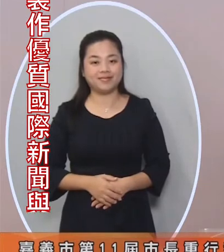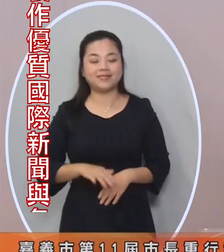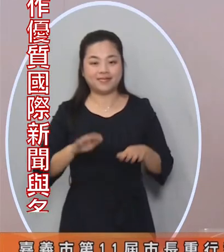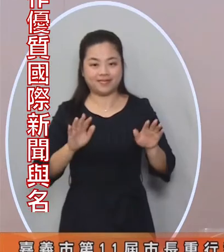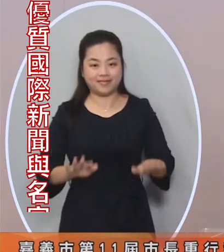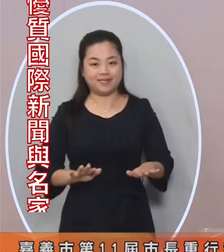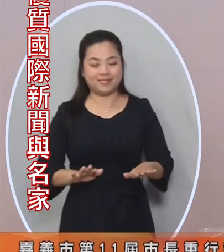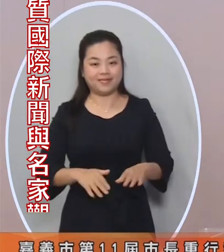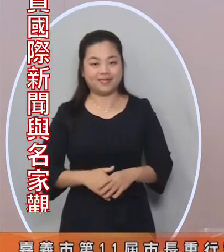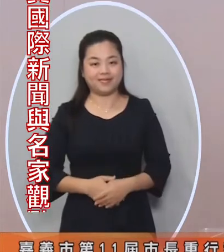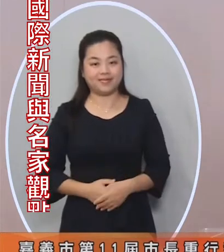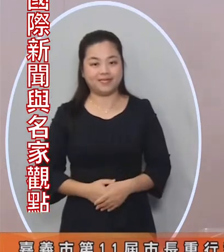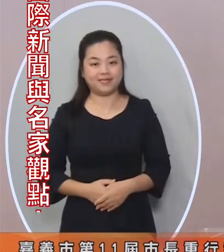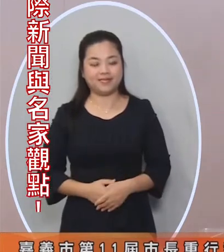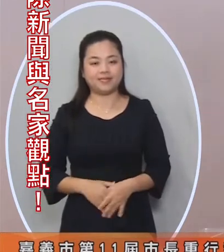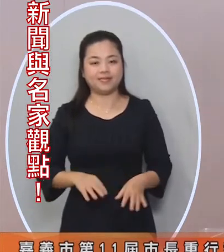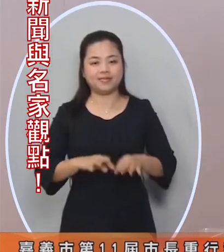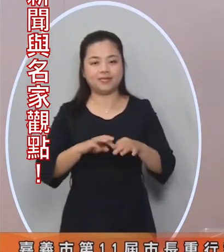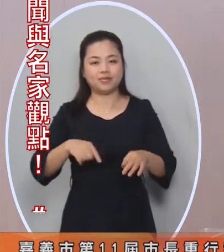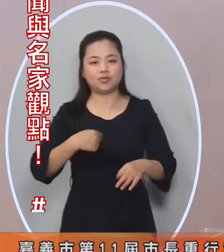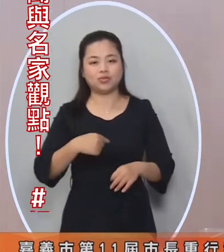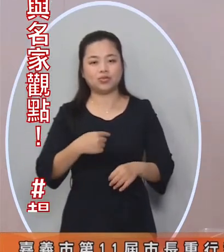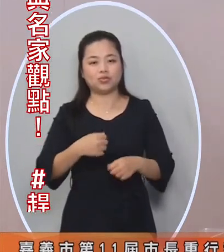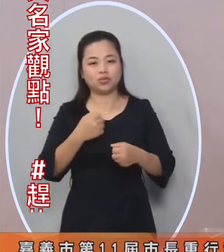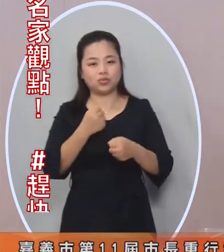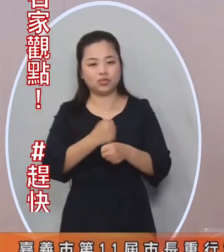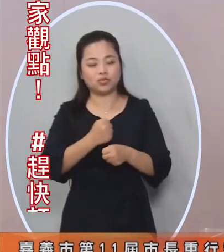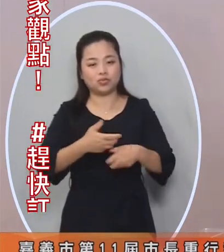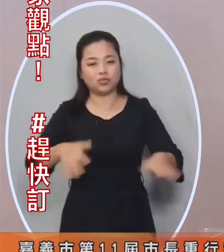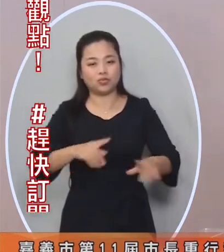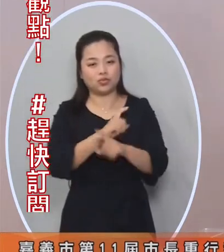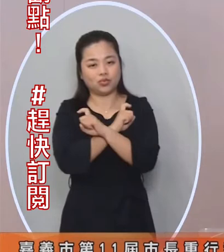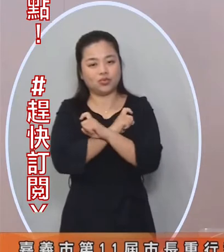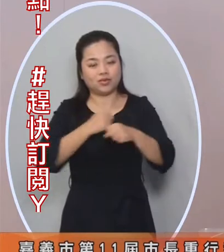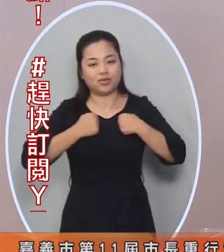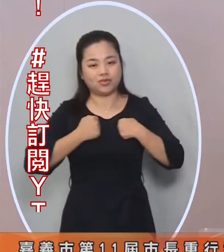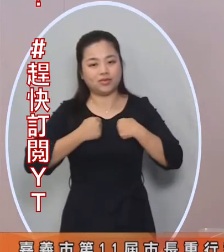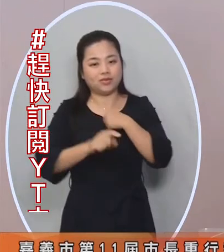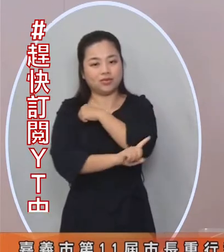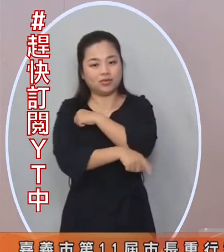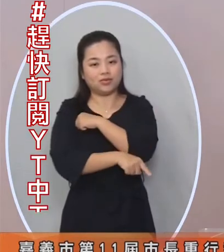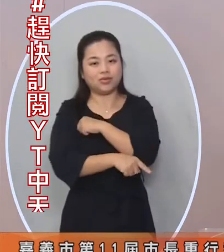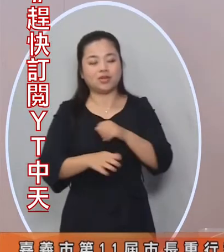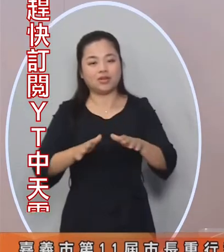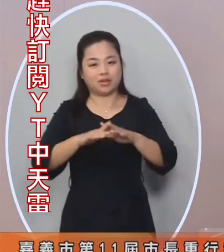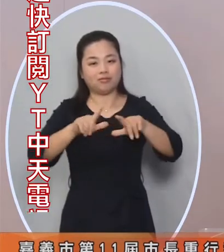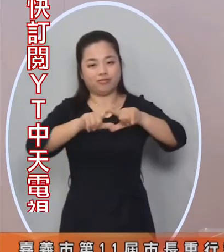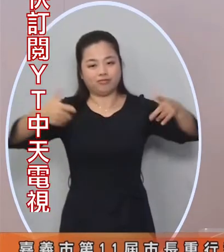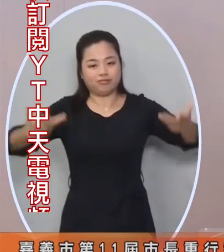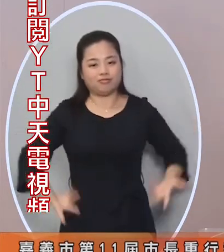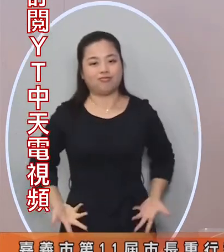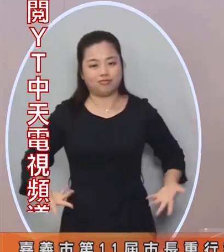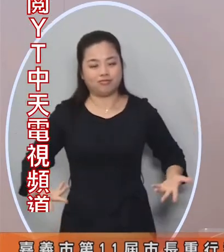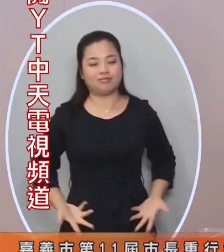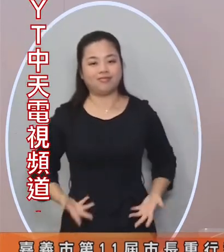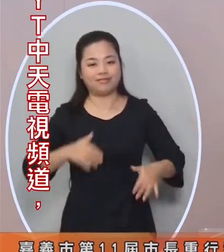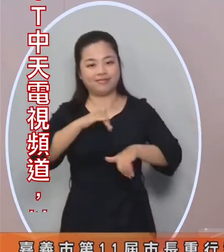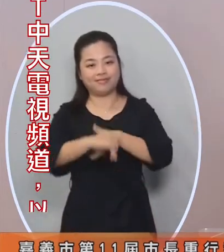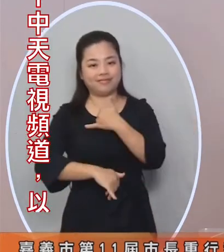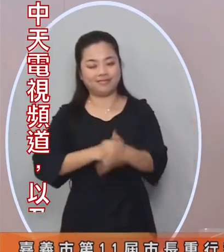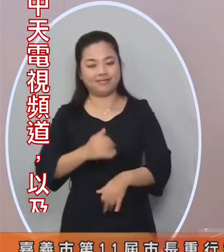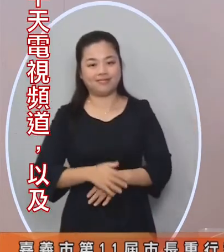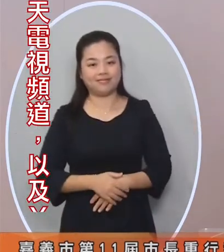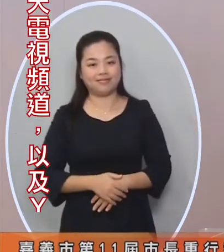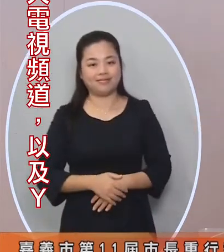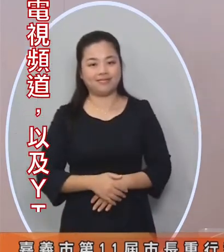那今天这个，因为我们这个也做了很多瑜伽练习啊，那最后我们要来进行大休息啊，大休息的一个活动啊，